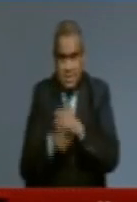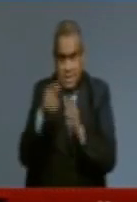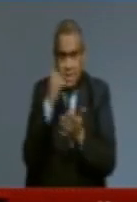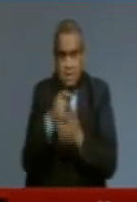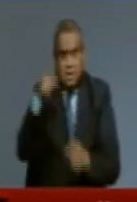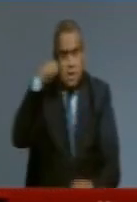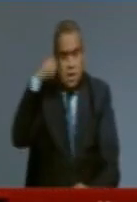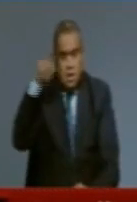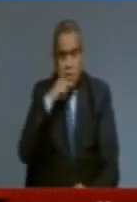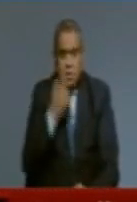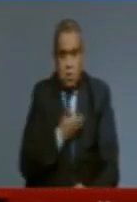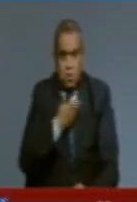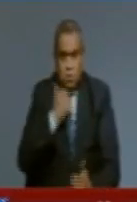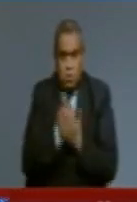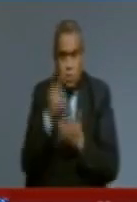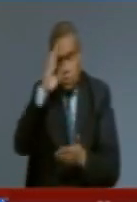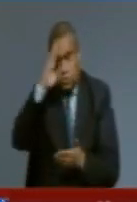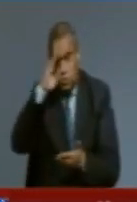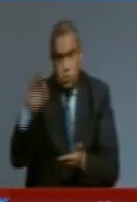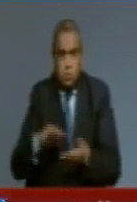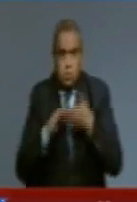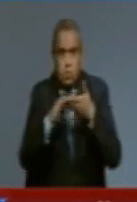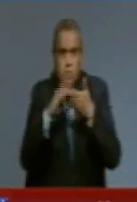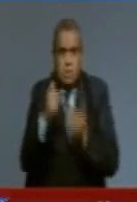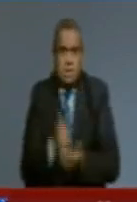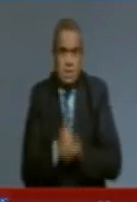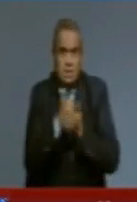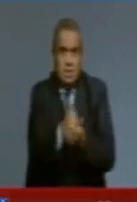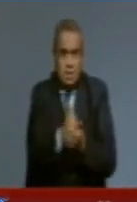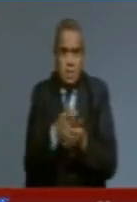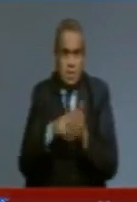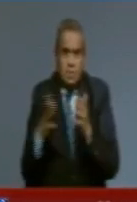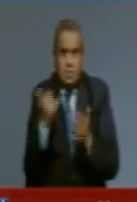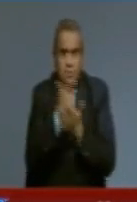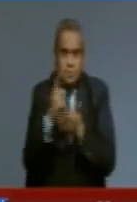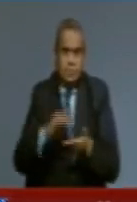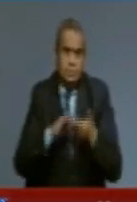على المساعدة في الدعم والتزويد بكل ما هو